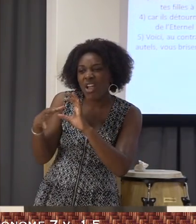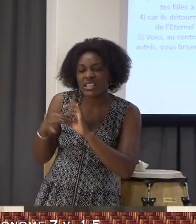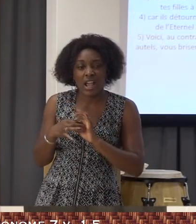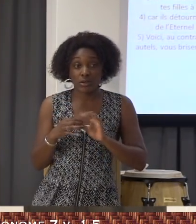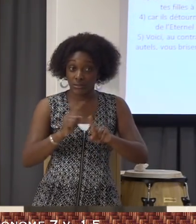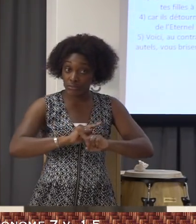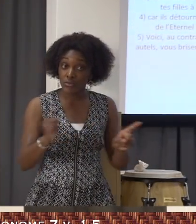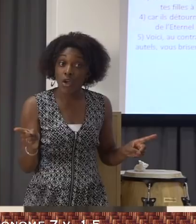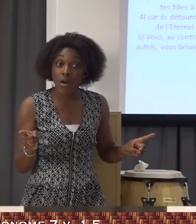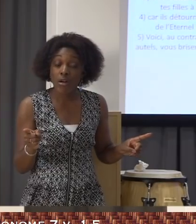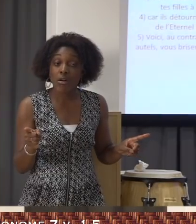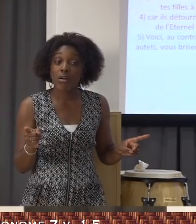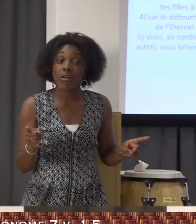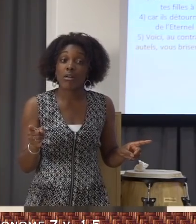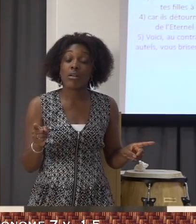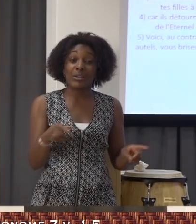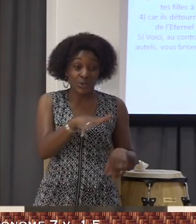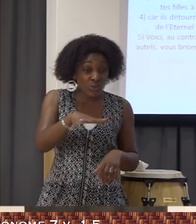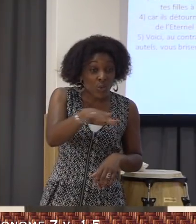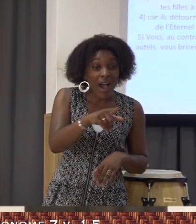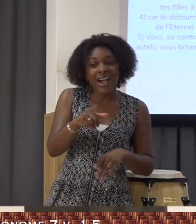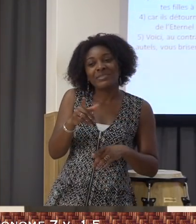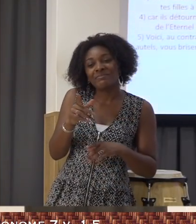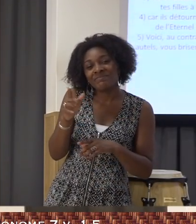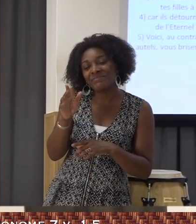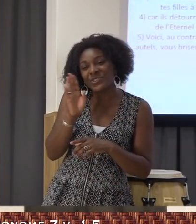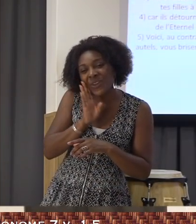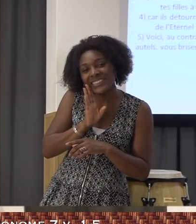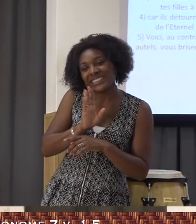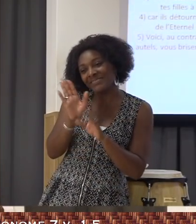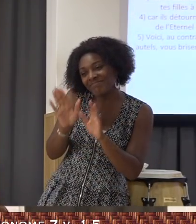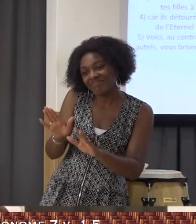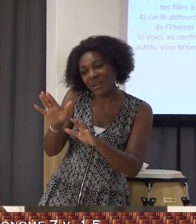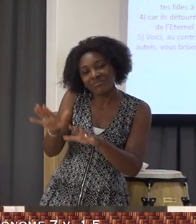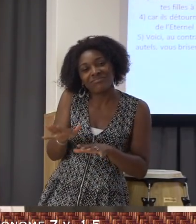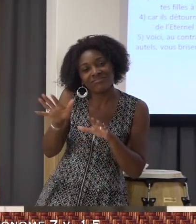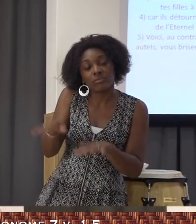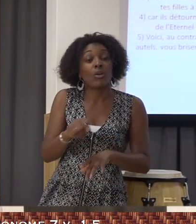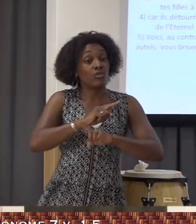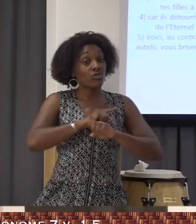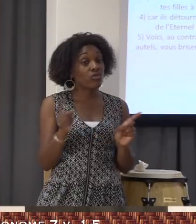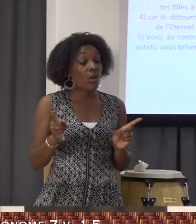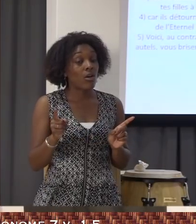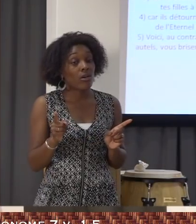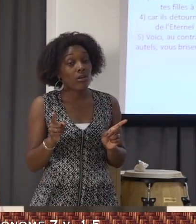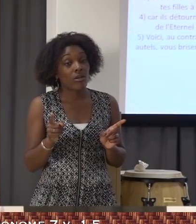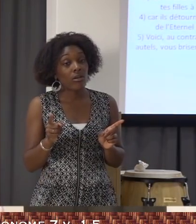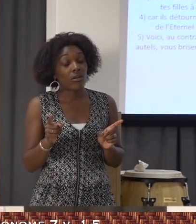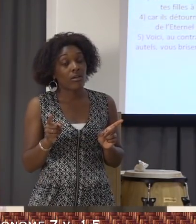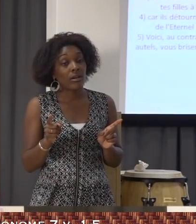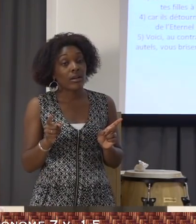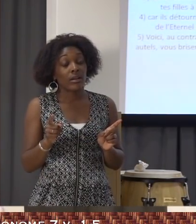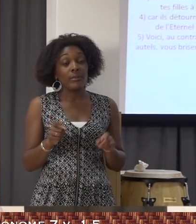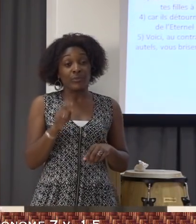elles et tu ne leur feras point grâce. Le verset 3 dit, tu ne